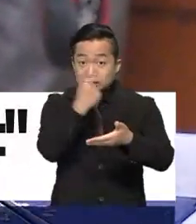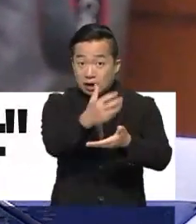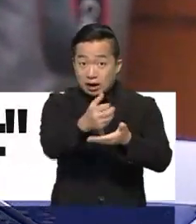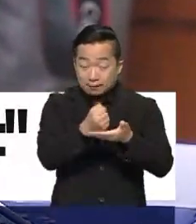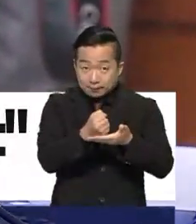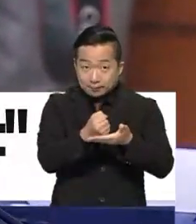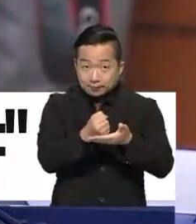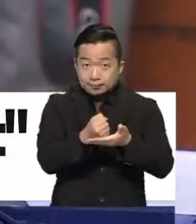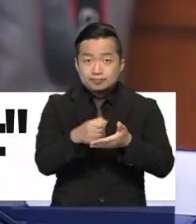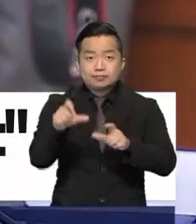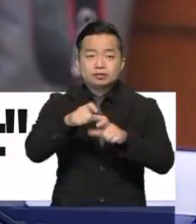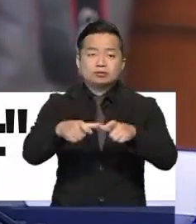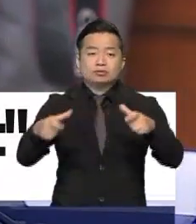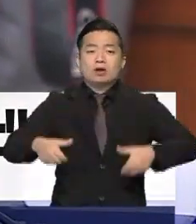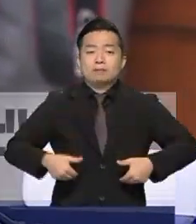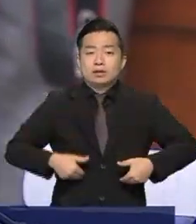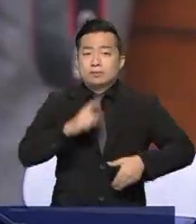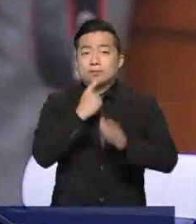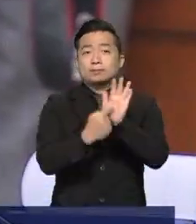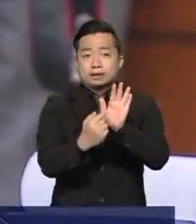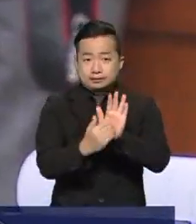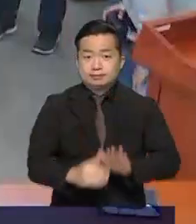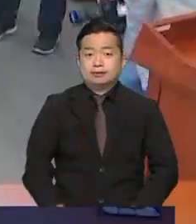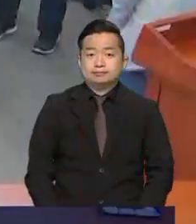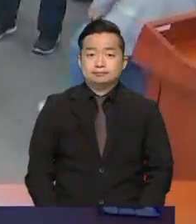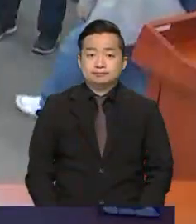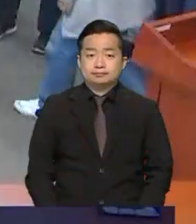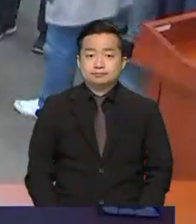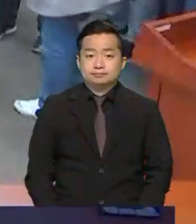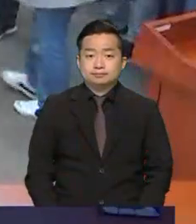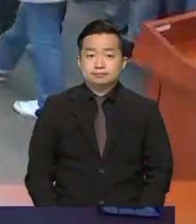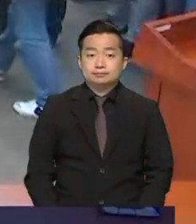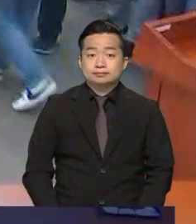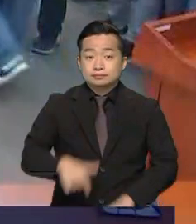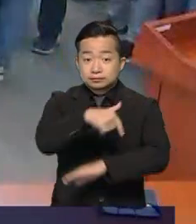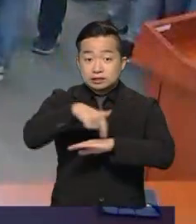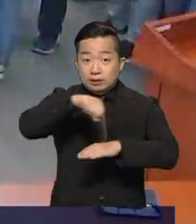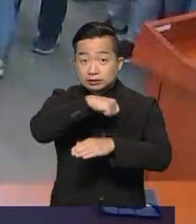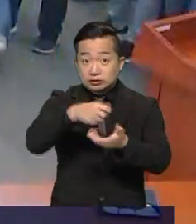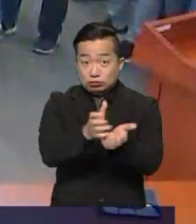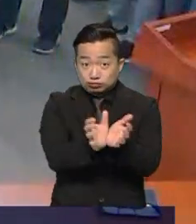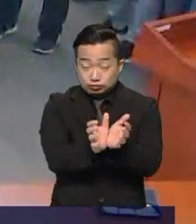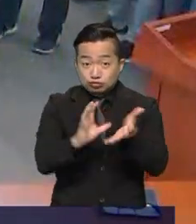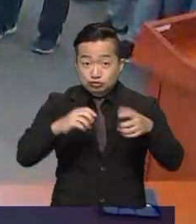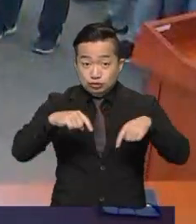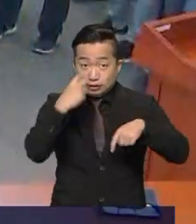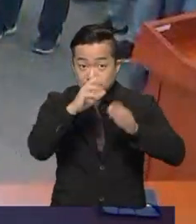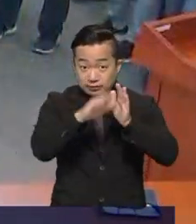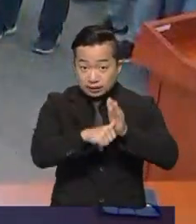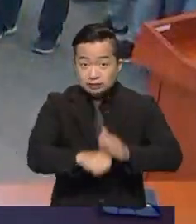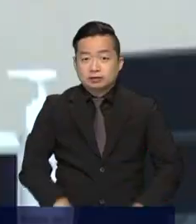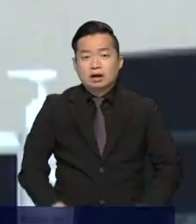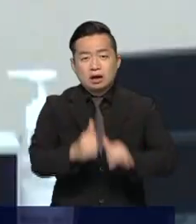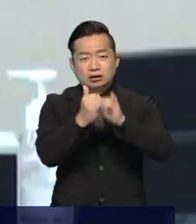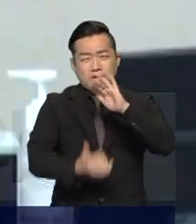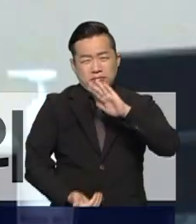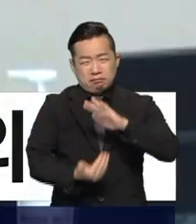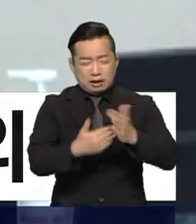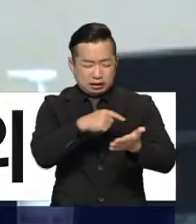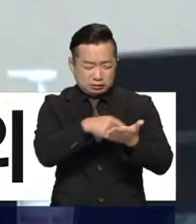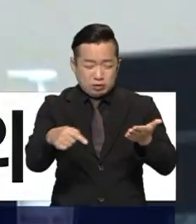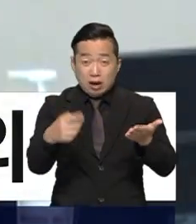확보할 폭이 넓어져야 할 것 같다고 밝혔습니다. 기획재정부 국정감사에서는 역대 최대 규모의 세수 결손에